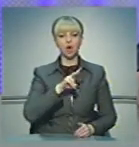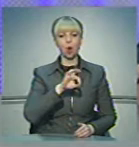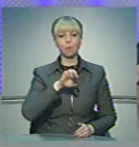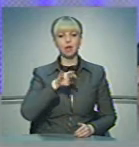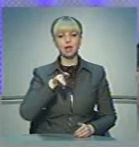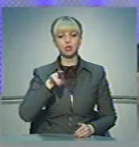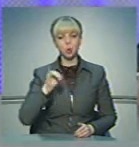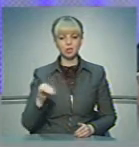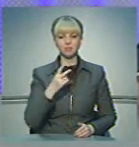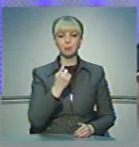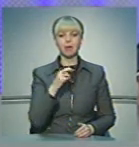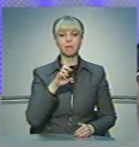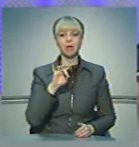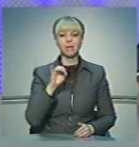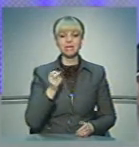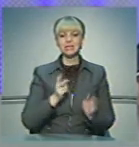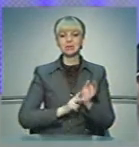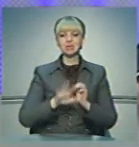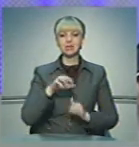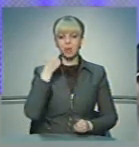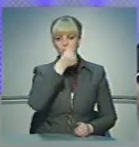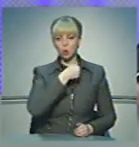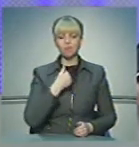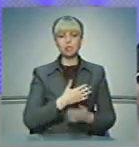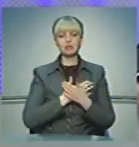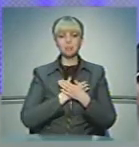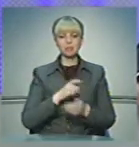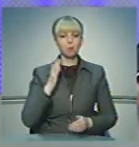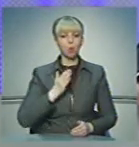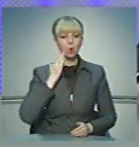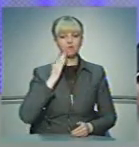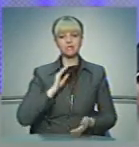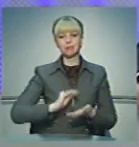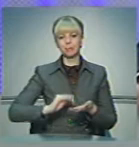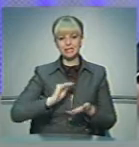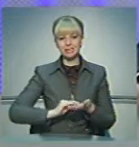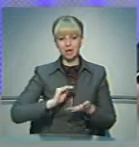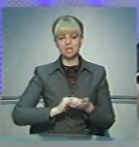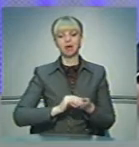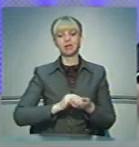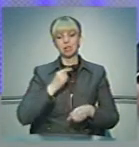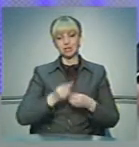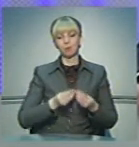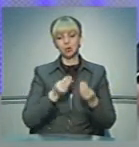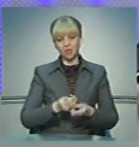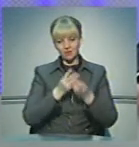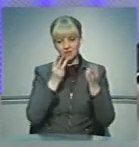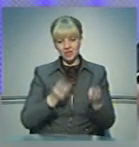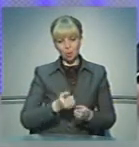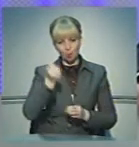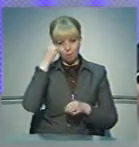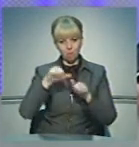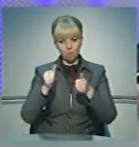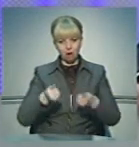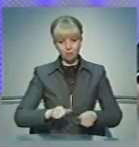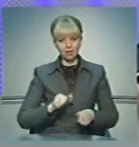Кобилянської. 21 березня – 75-та роковина смерті буковинської орлиці. Традиційне покладання квітів до пам'ятника